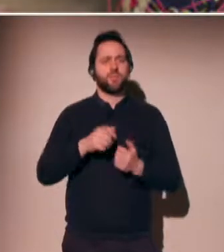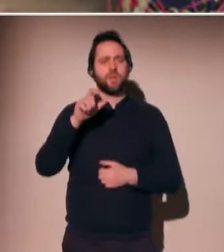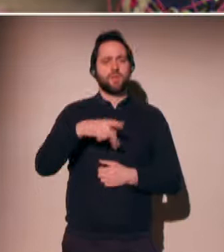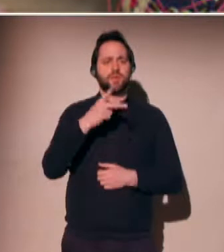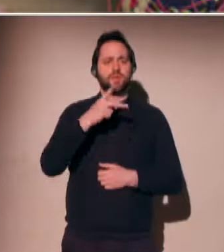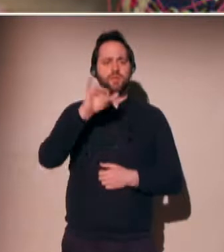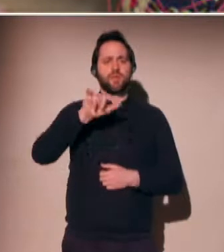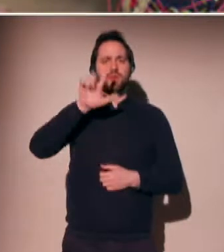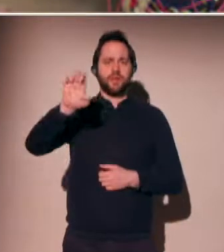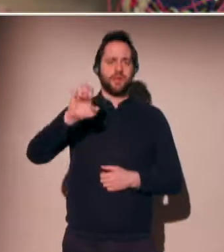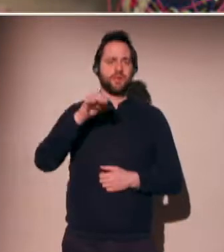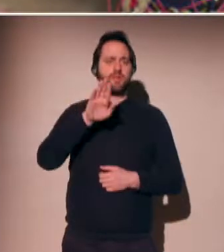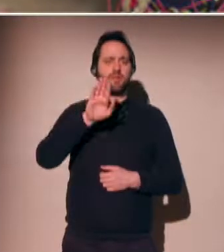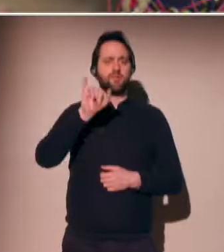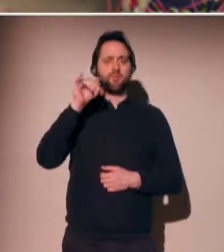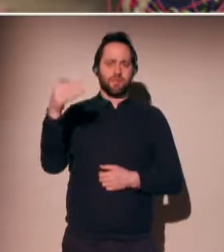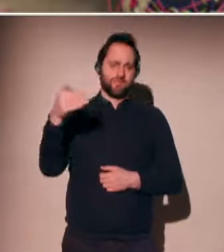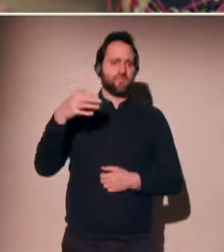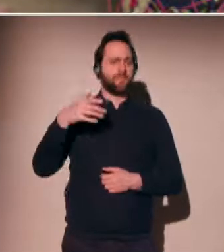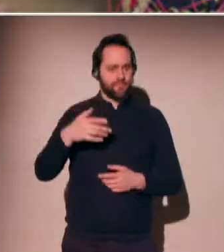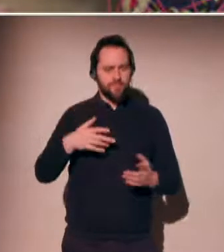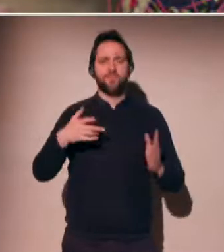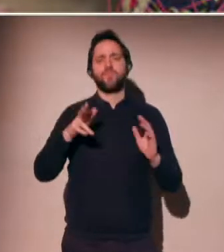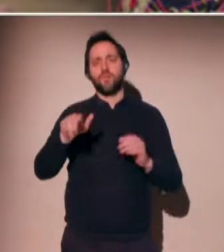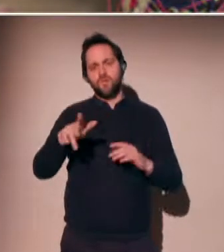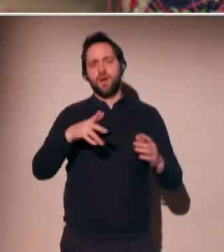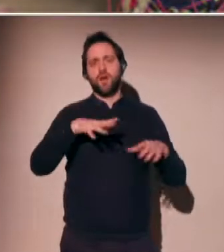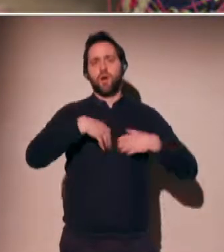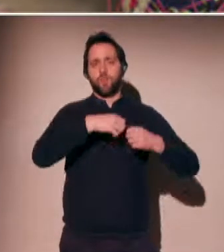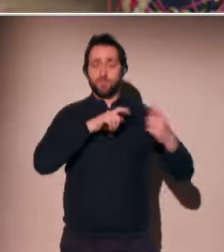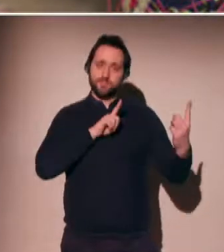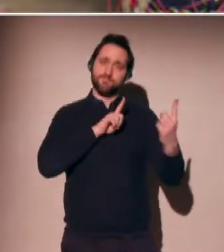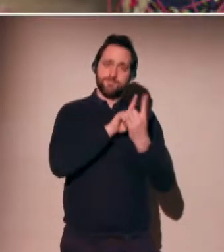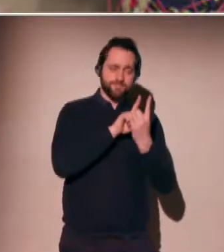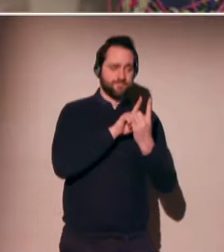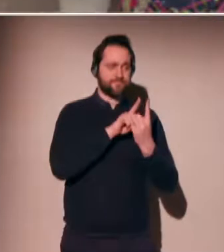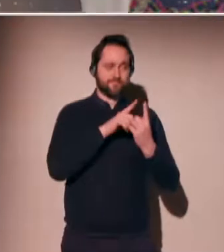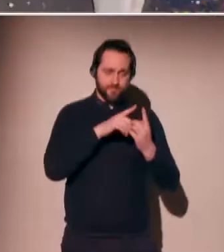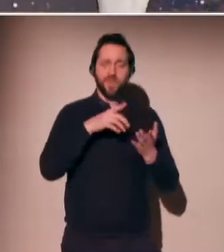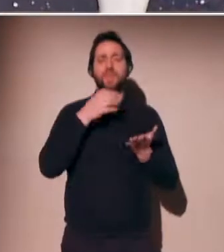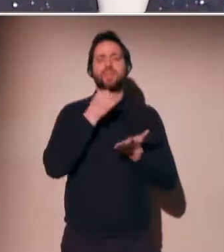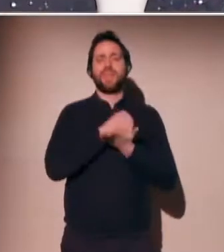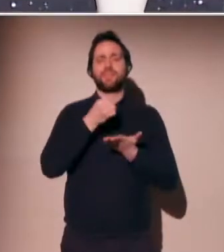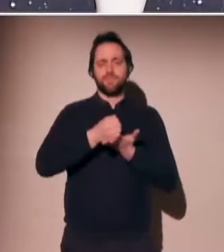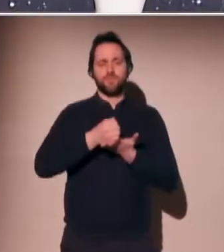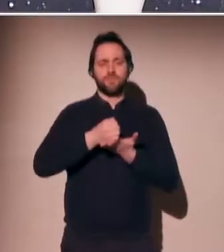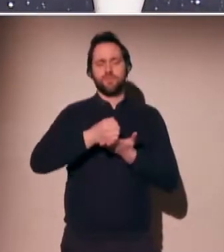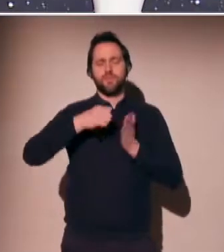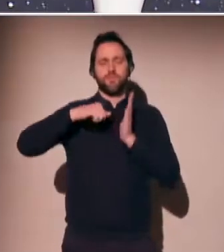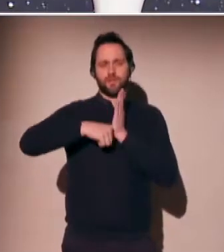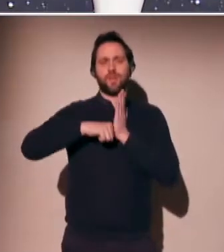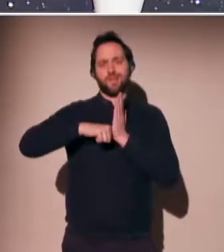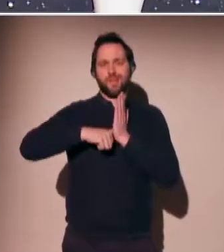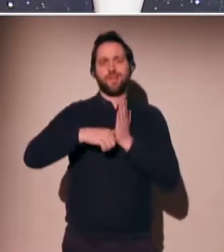test de personnalité pour décrocher un emploi. Alors, aux États-Unis, eh bien, la majorité des demandeurs d'emploi doivent passer des tests de personnalité. S'ils ne